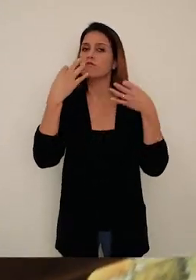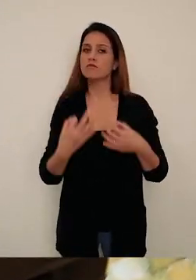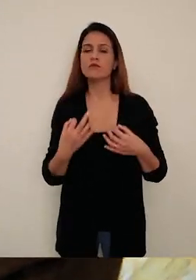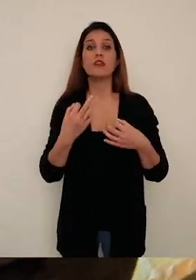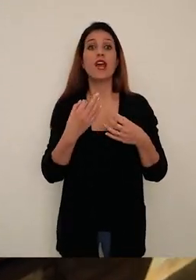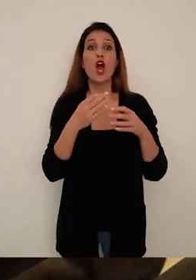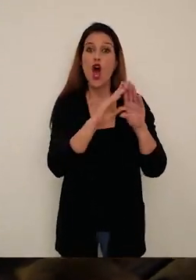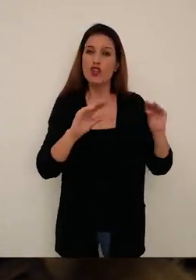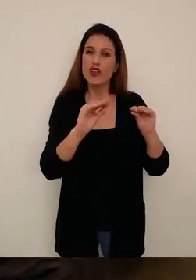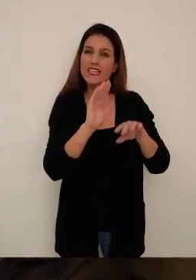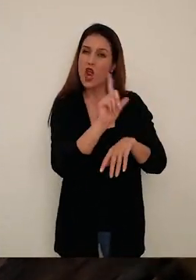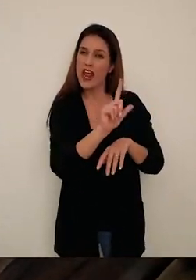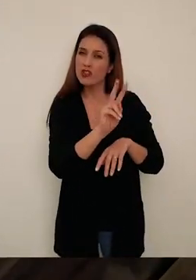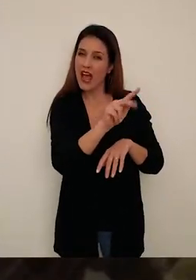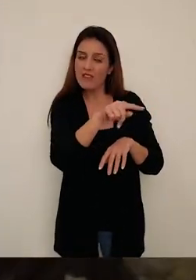sue innumerevoli opere.